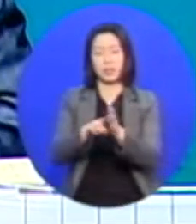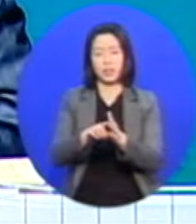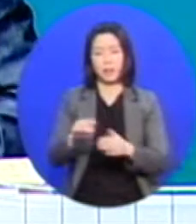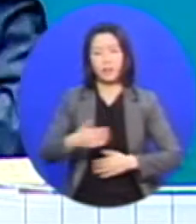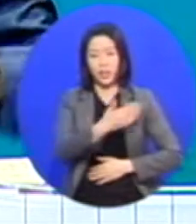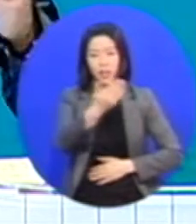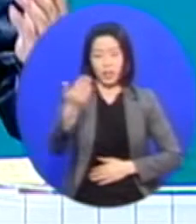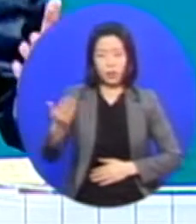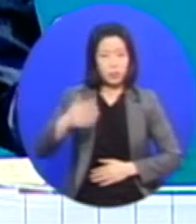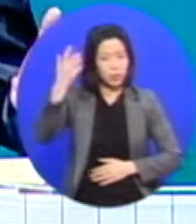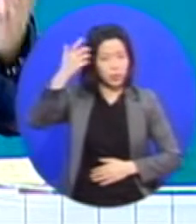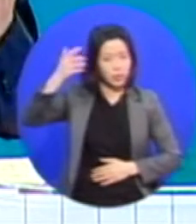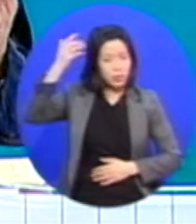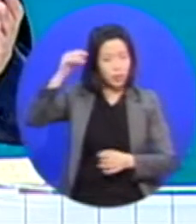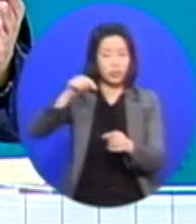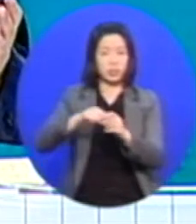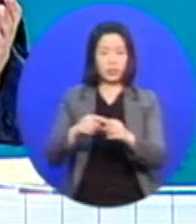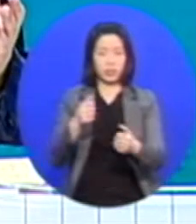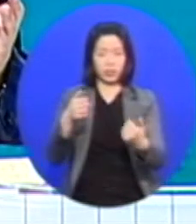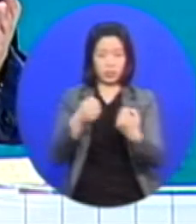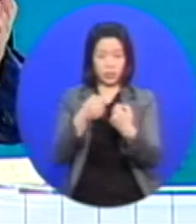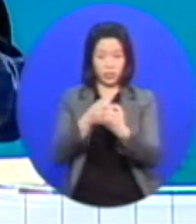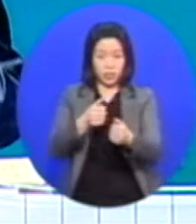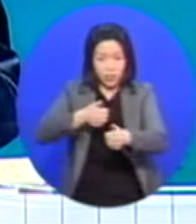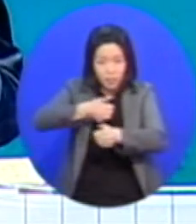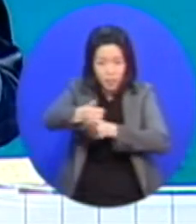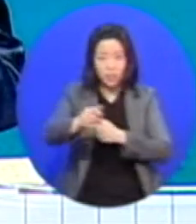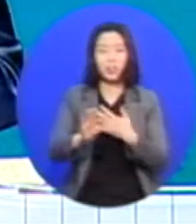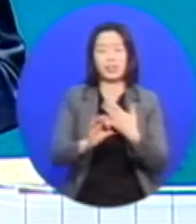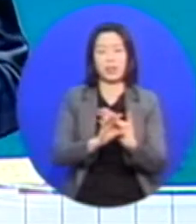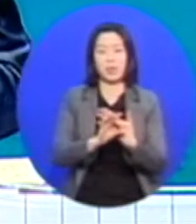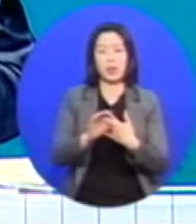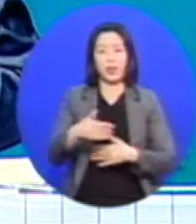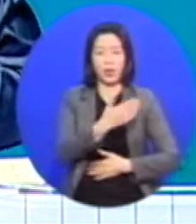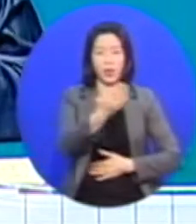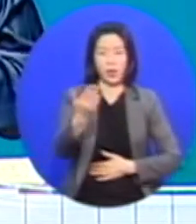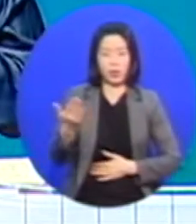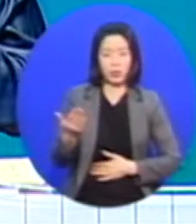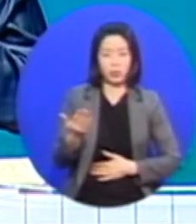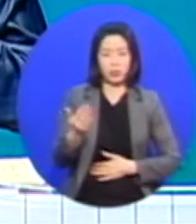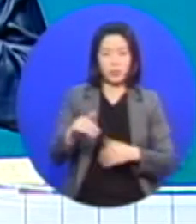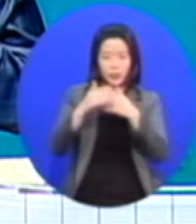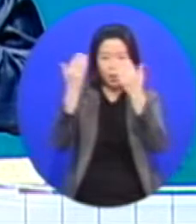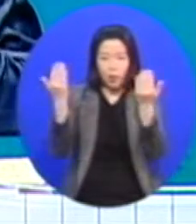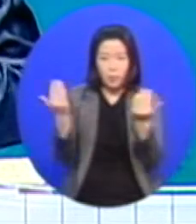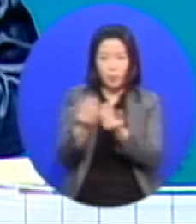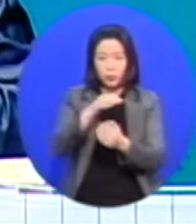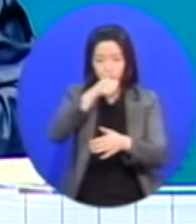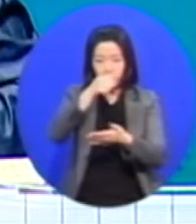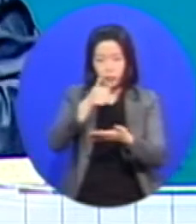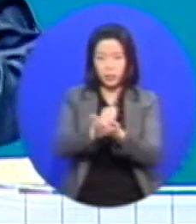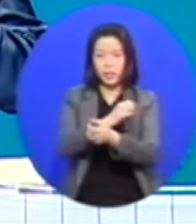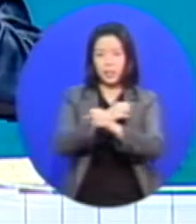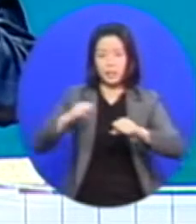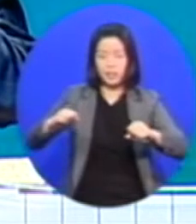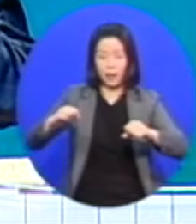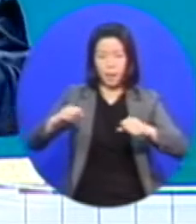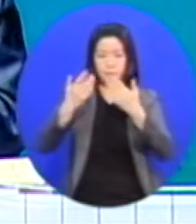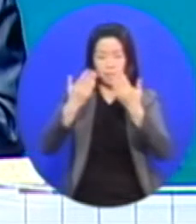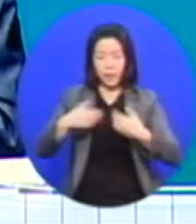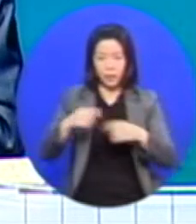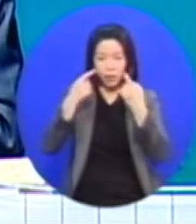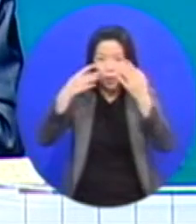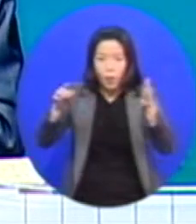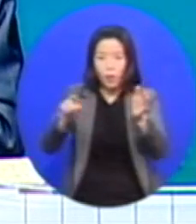여러분이 영적 전쟁에서 이겼다면 그렇다면 여러분은 모든 죄 사함 받았다는 확신 위에